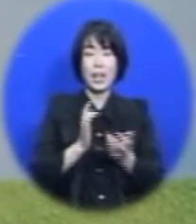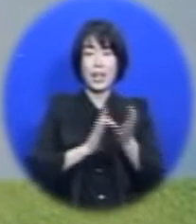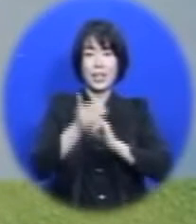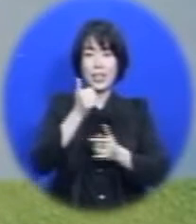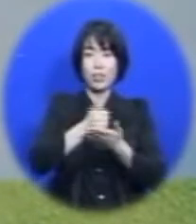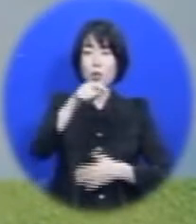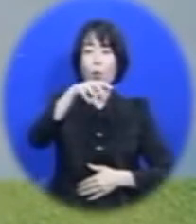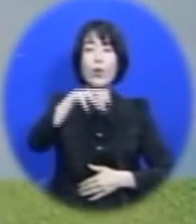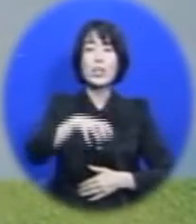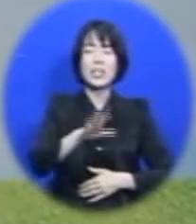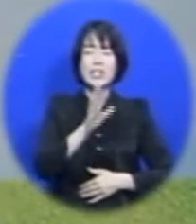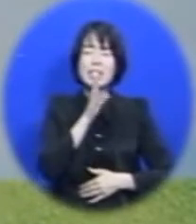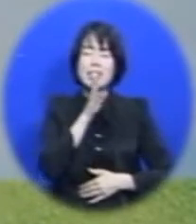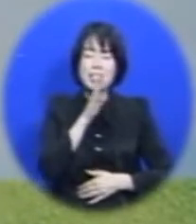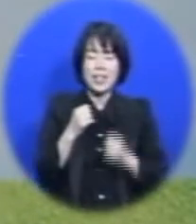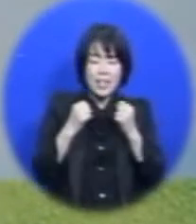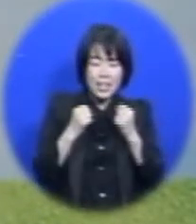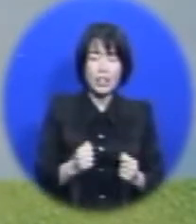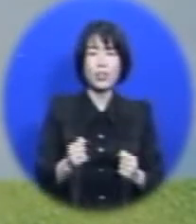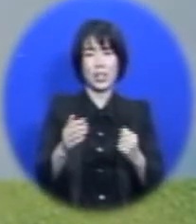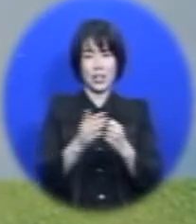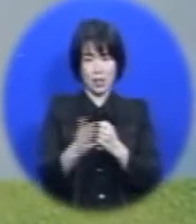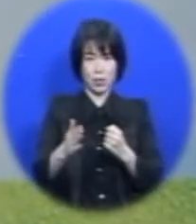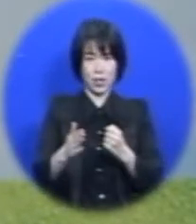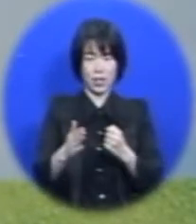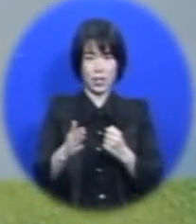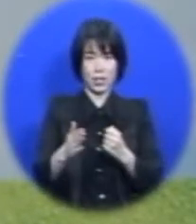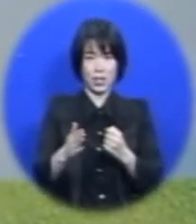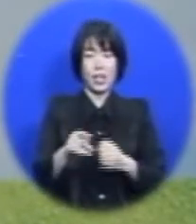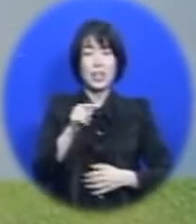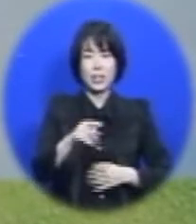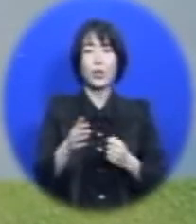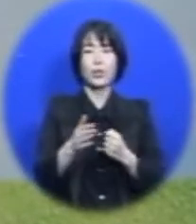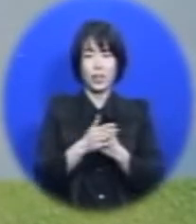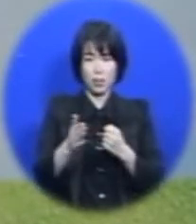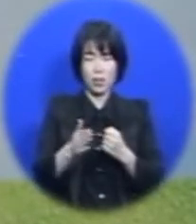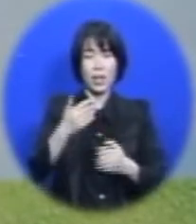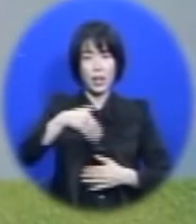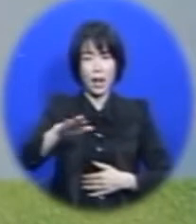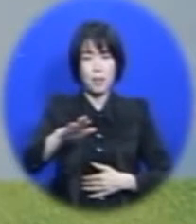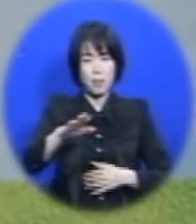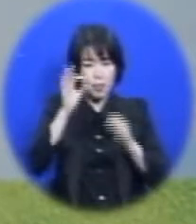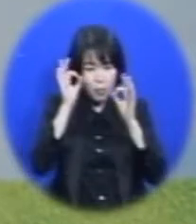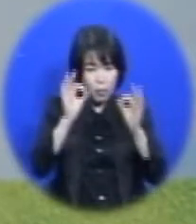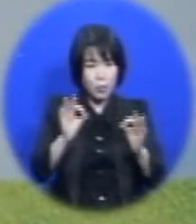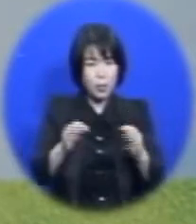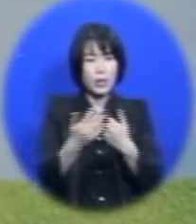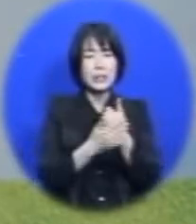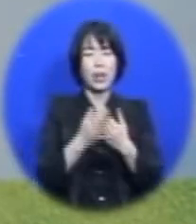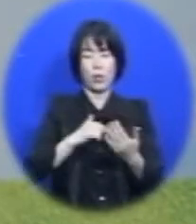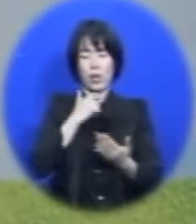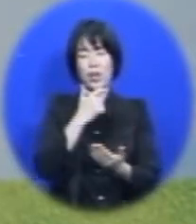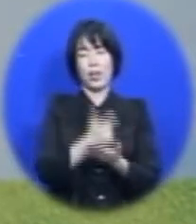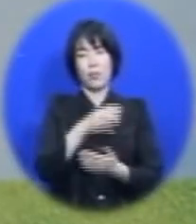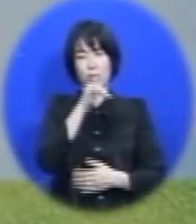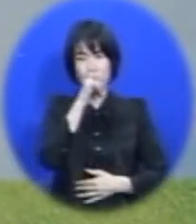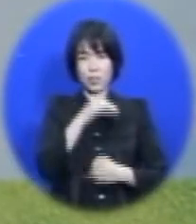예수님이 거기에 실제로 계셨었다는 것 때문에, 그래서 가면 은혜가 되고 감동을 받는 겁니다.